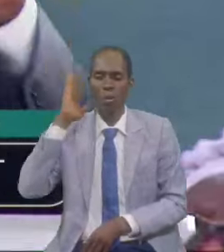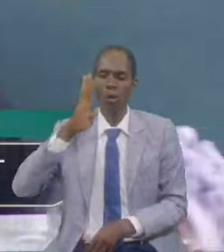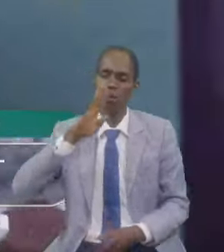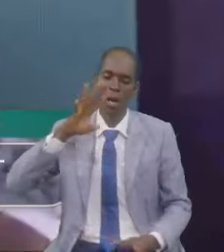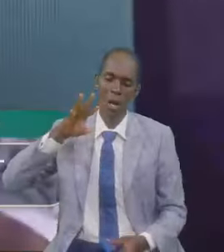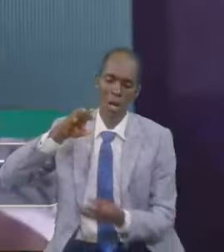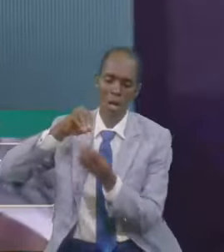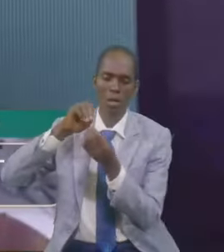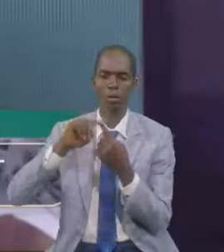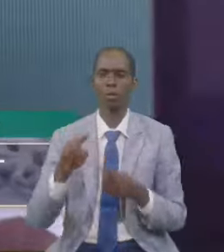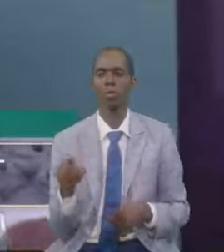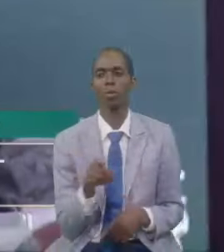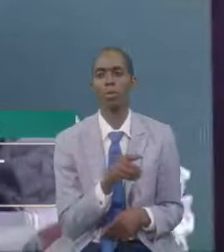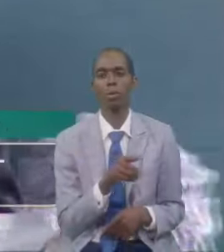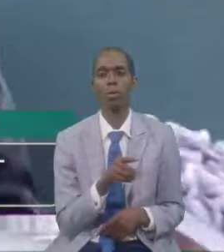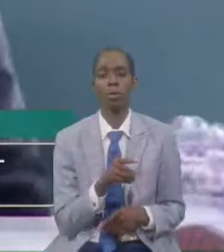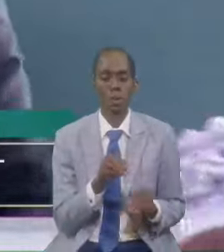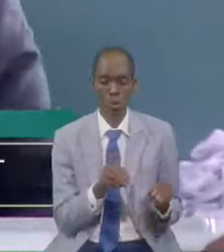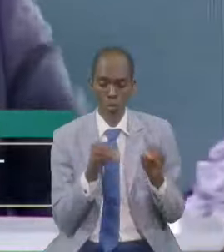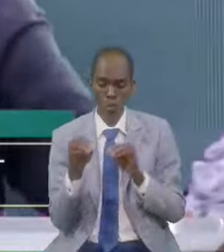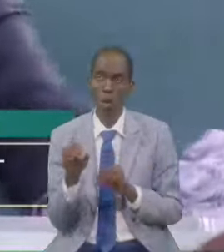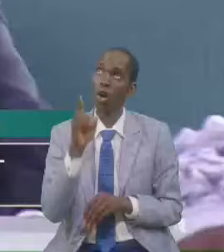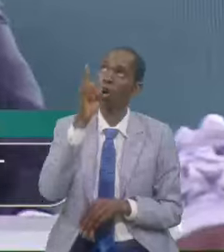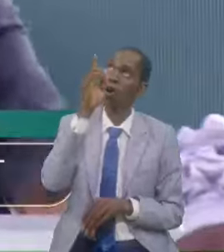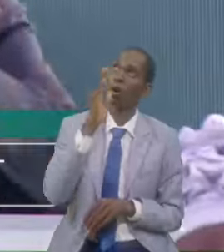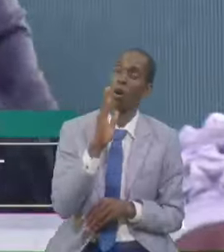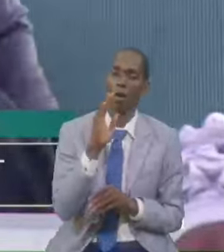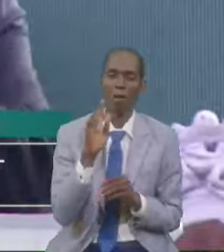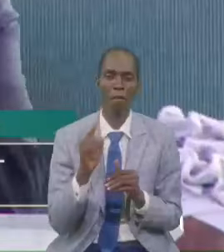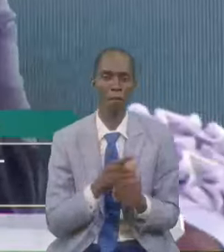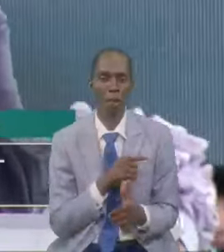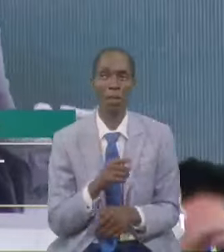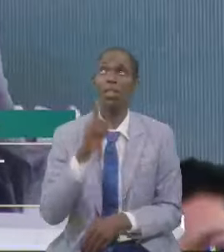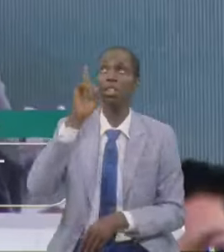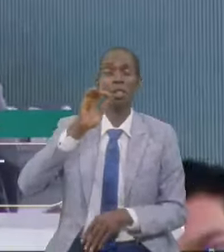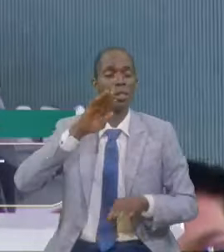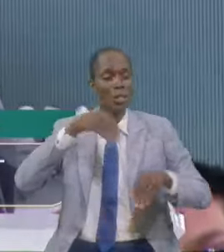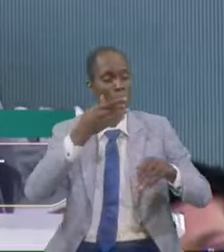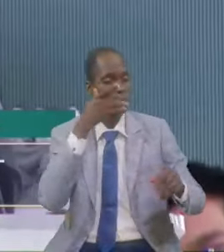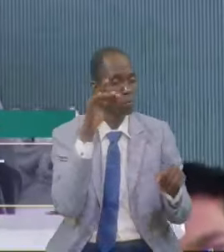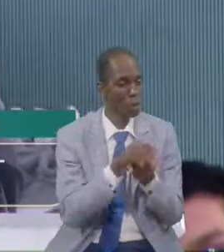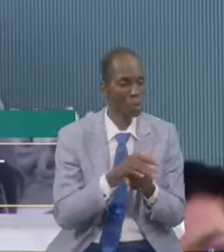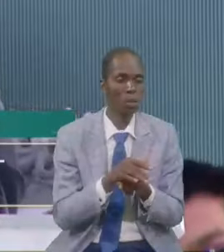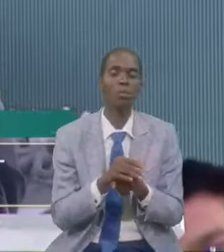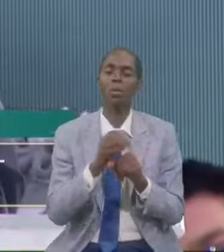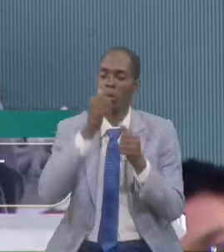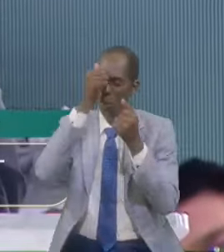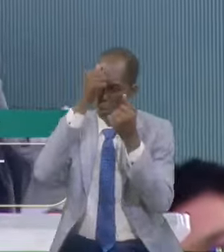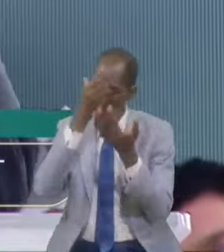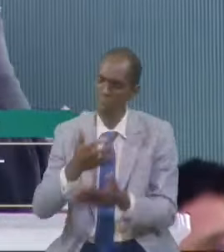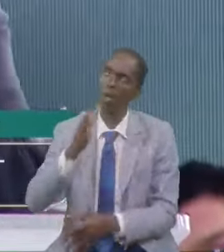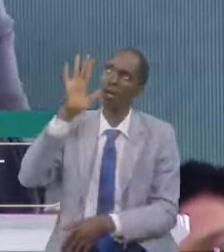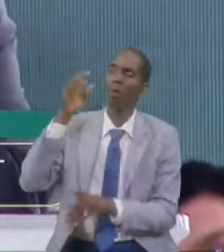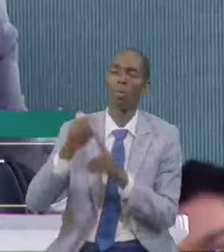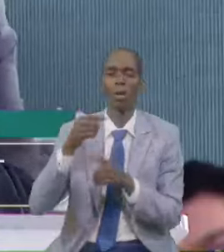గాడ్ first, devudu aalochana chesinappudu, he gives his word, put God first. Aina tana aalochana meeku istadu, devuni